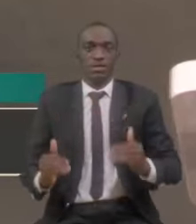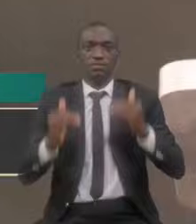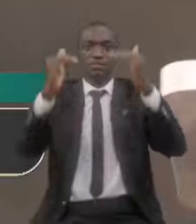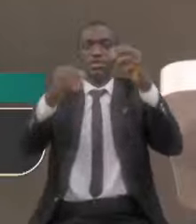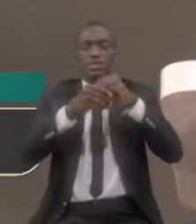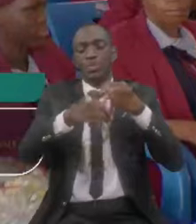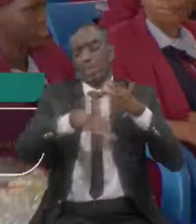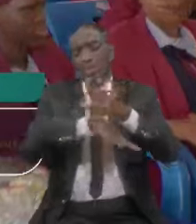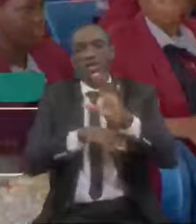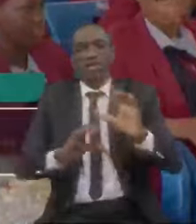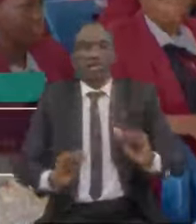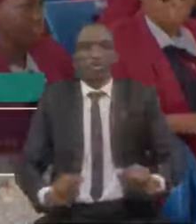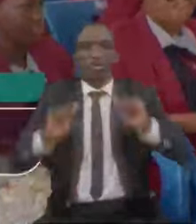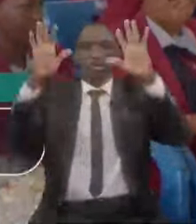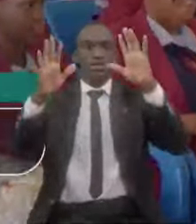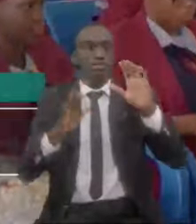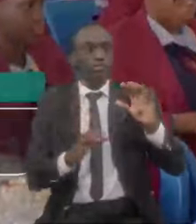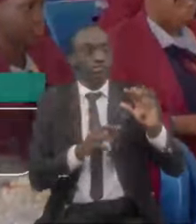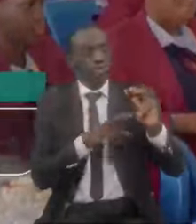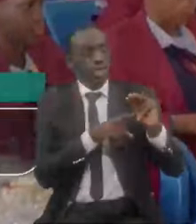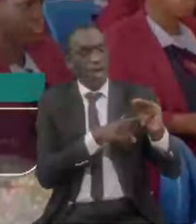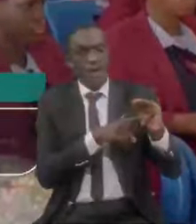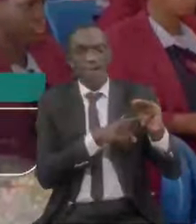Le M, c'est avancer,